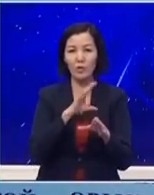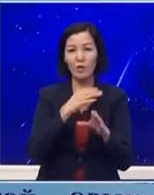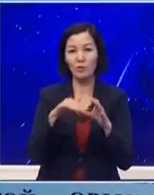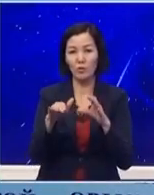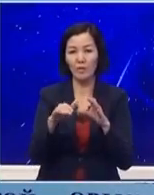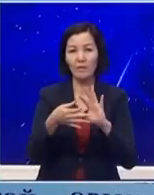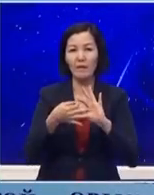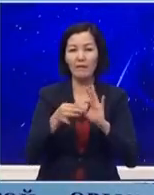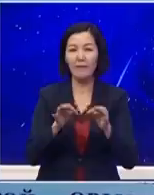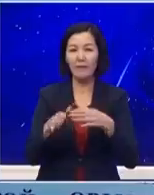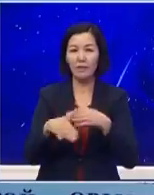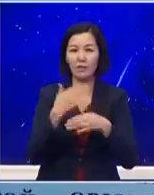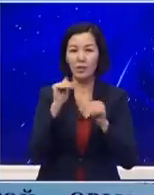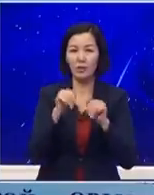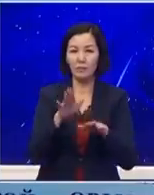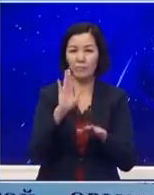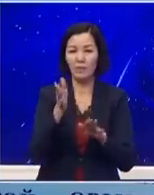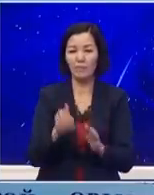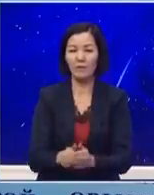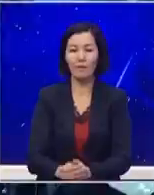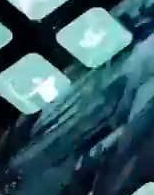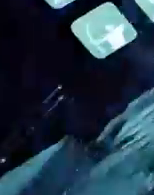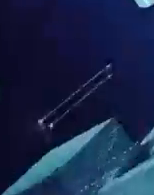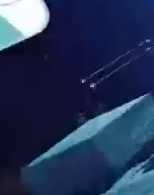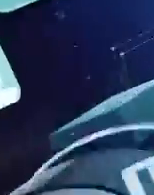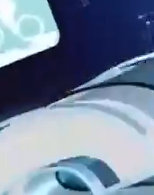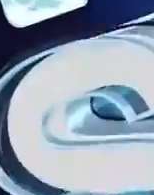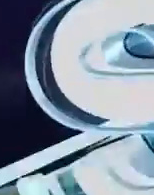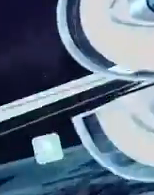жолданып, нақты процессуалдық шешім қабылданатын болады.